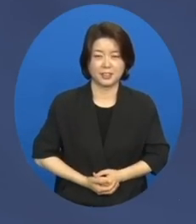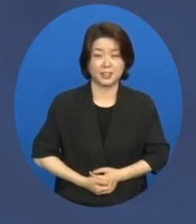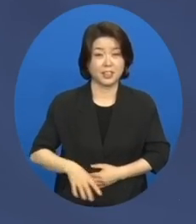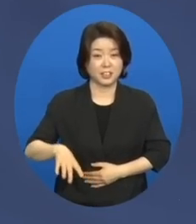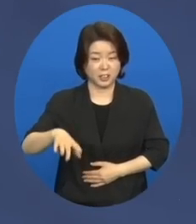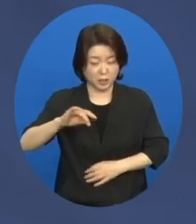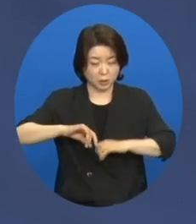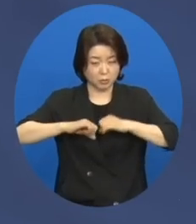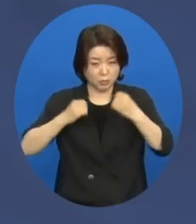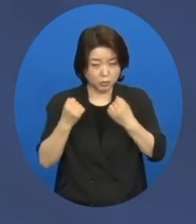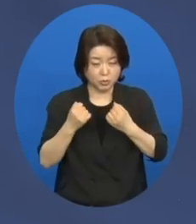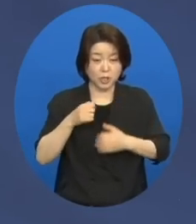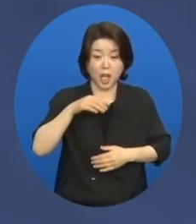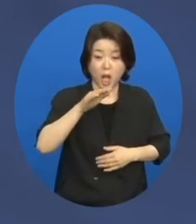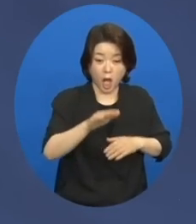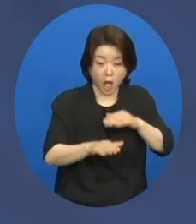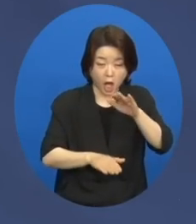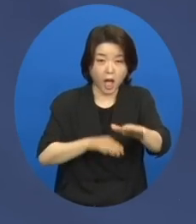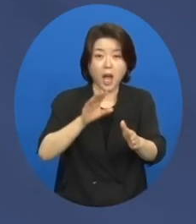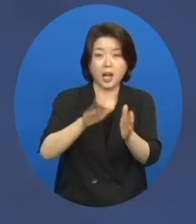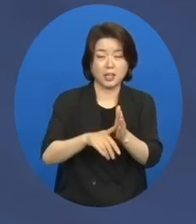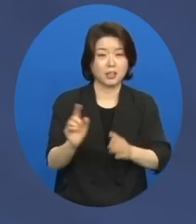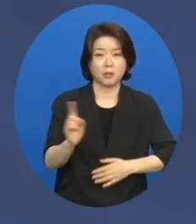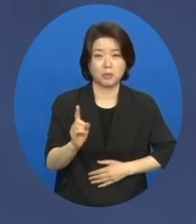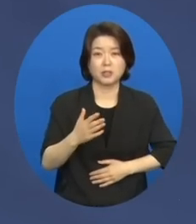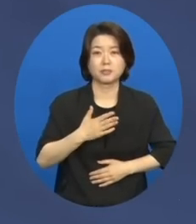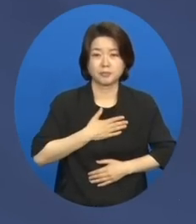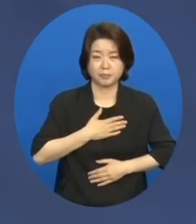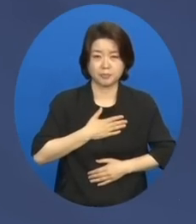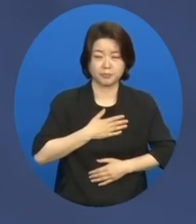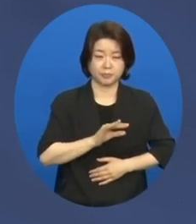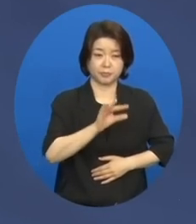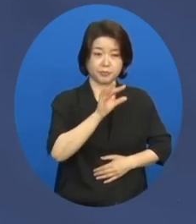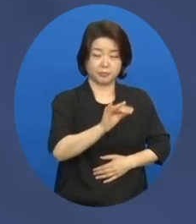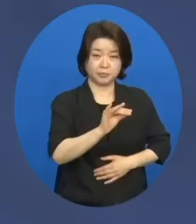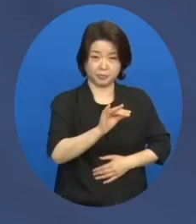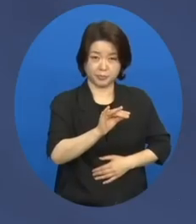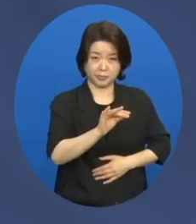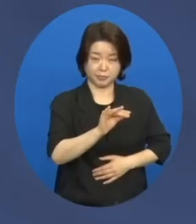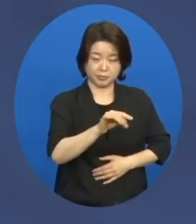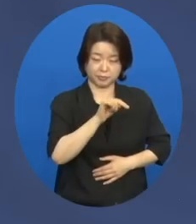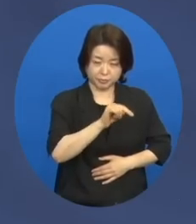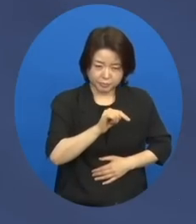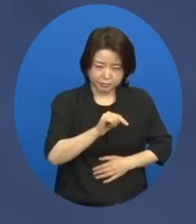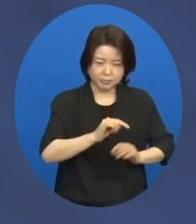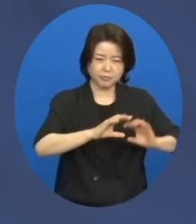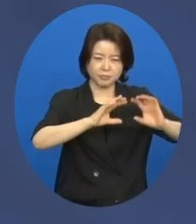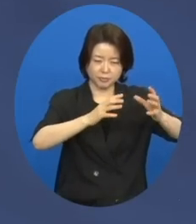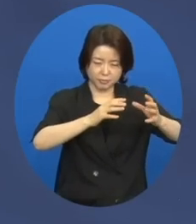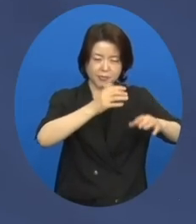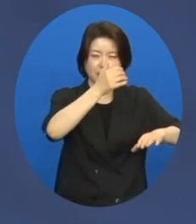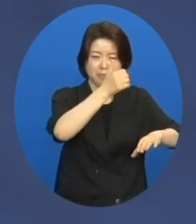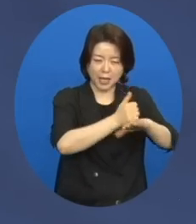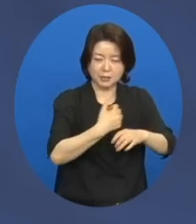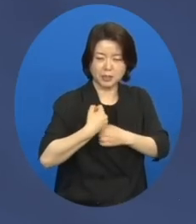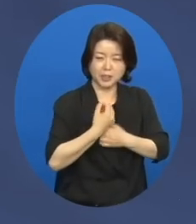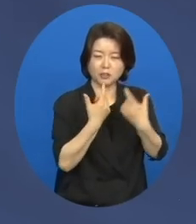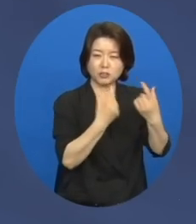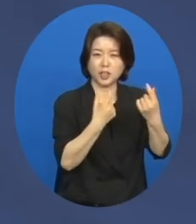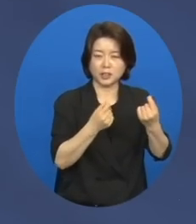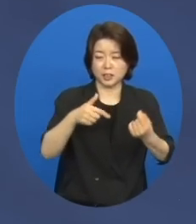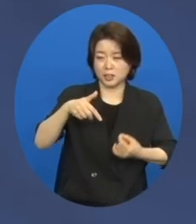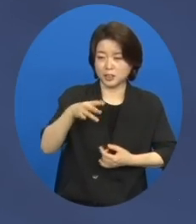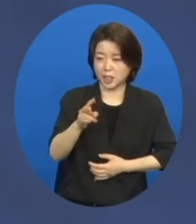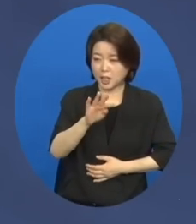처음 순종할 걸음을 내디딜 때 제가 백제의 마지막 장군이었던 계백 장군 같은 생각이 들더라고요. 있을 집도